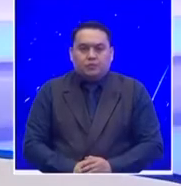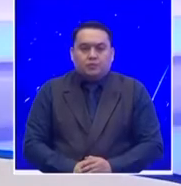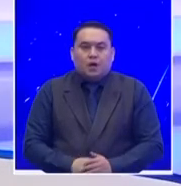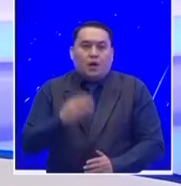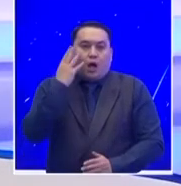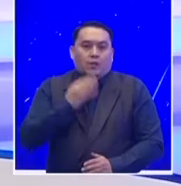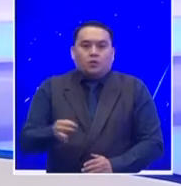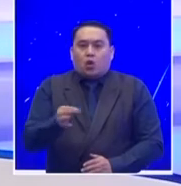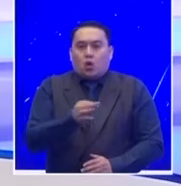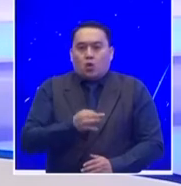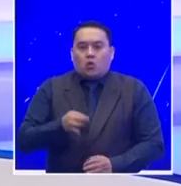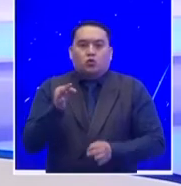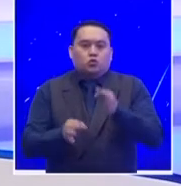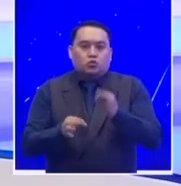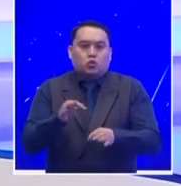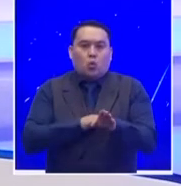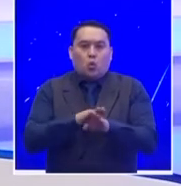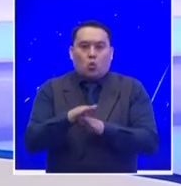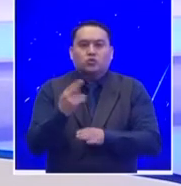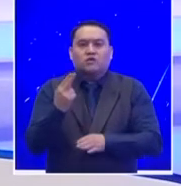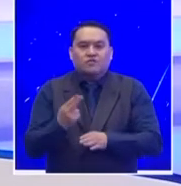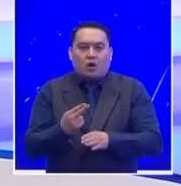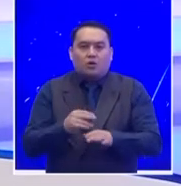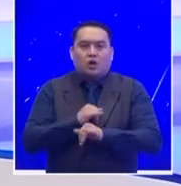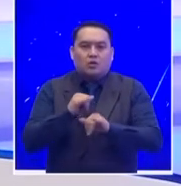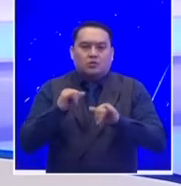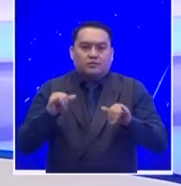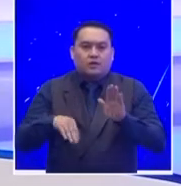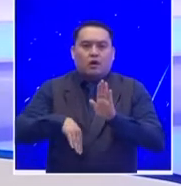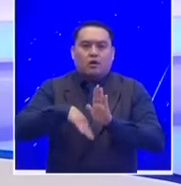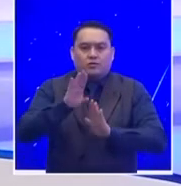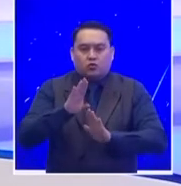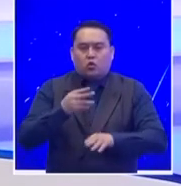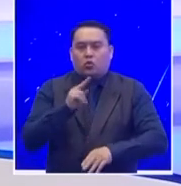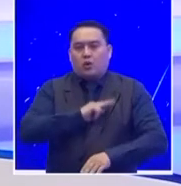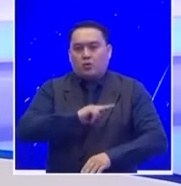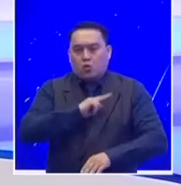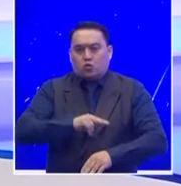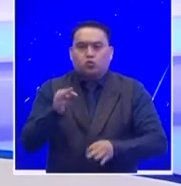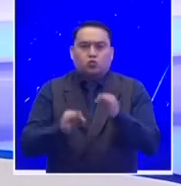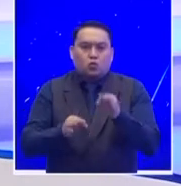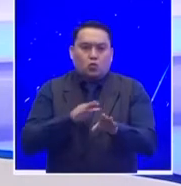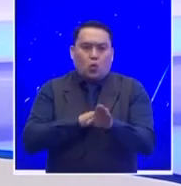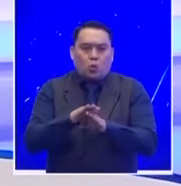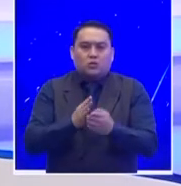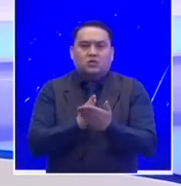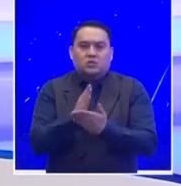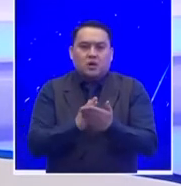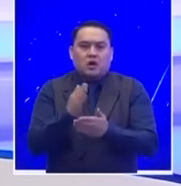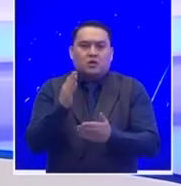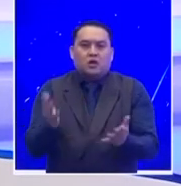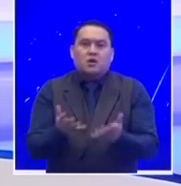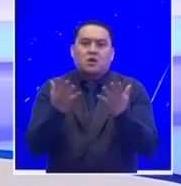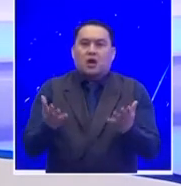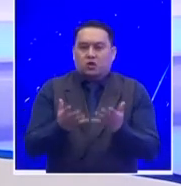Алматы облысында сот атқару жүйесін цифрландыру қарқынды жүргізіліп жатыр. Инновациялардың арқасында сот орындаушыларының қызметі әлде